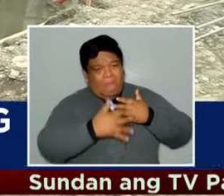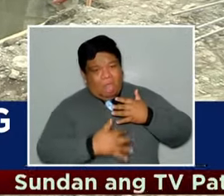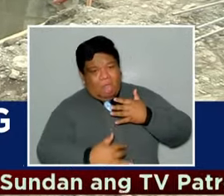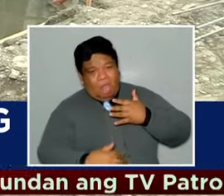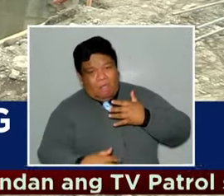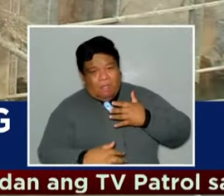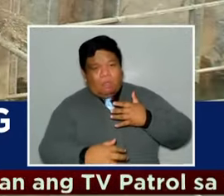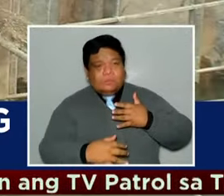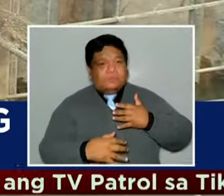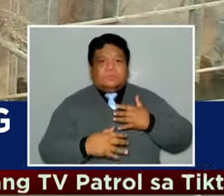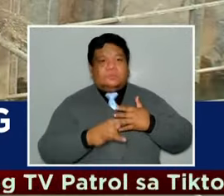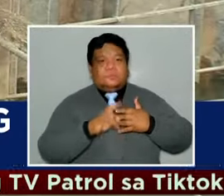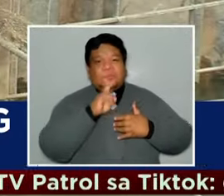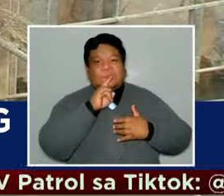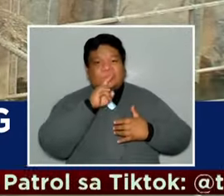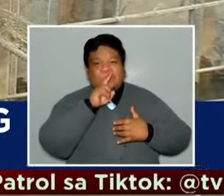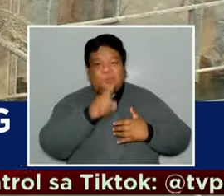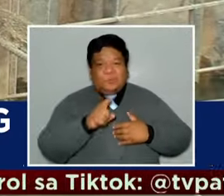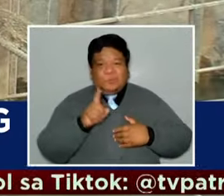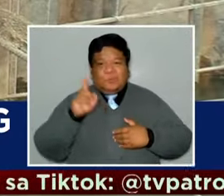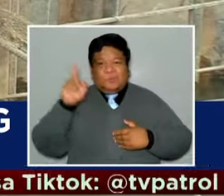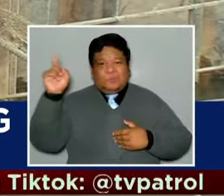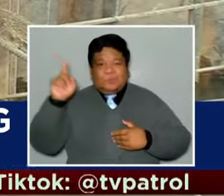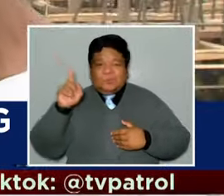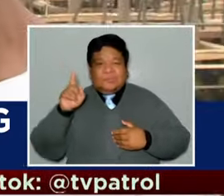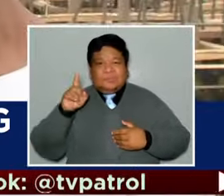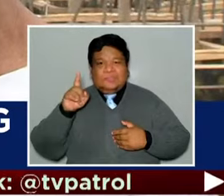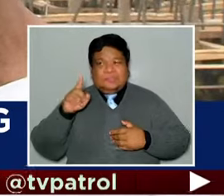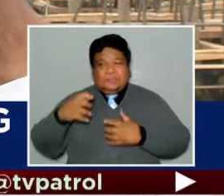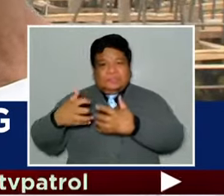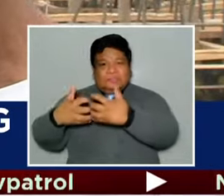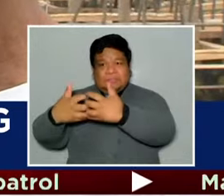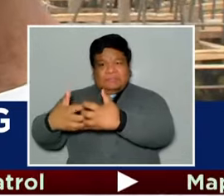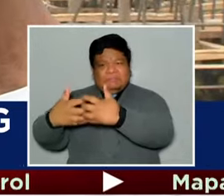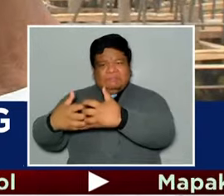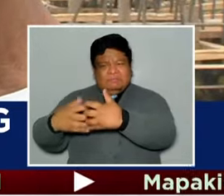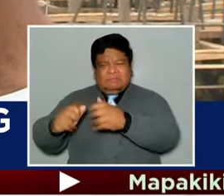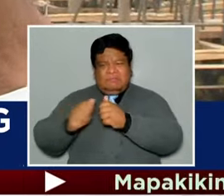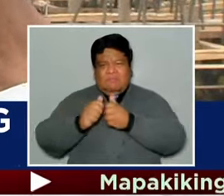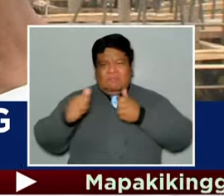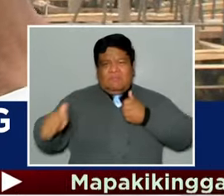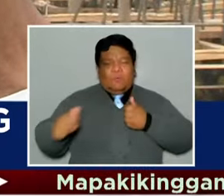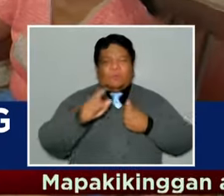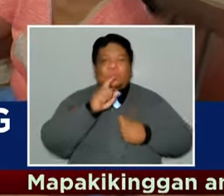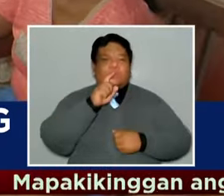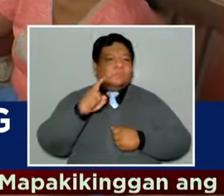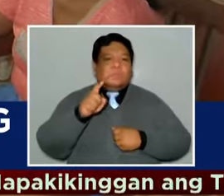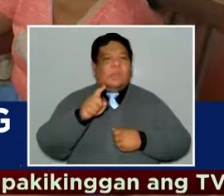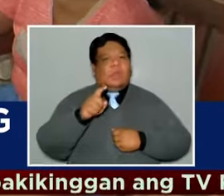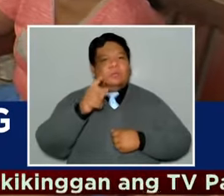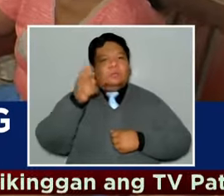talagang dito po pumatak, hindi po naman ginagalaw ng equipment yung taas na yun eh. Aksidente po talaga nagkaroon ng landslide.